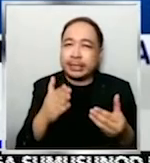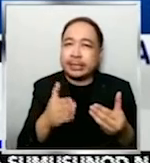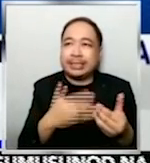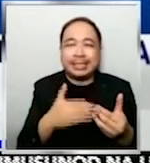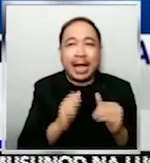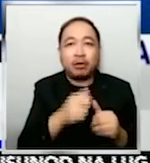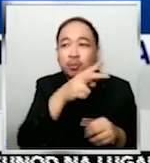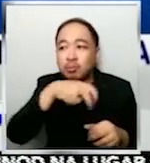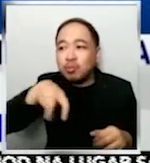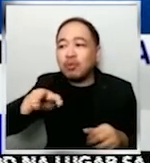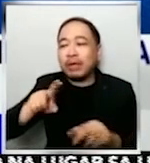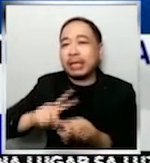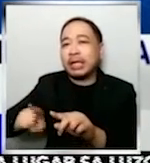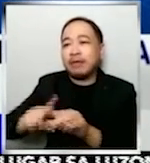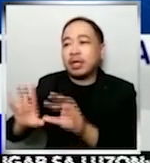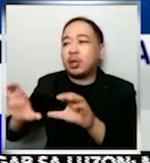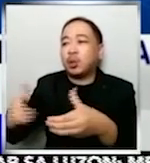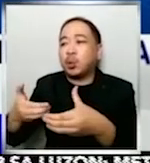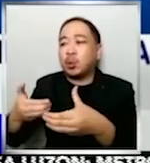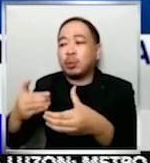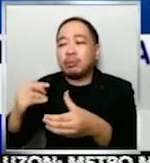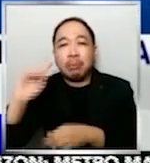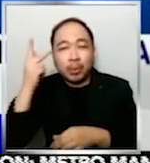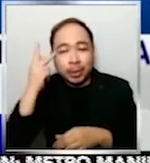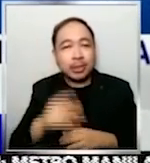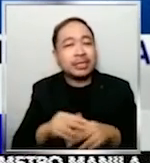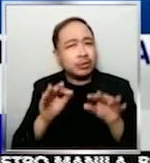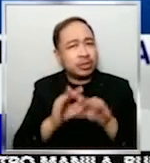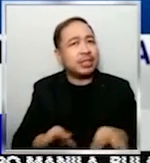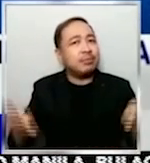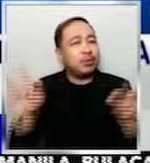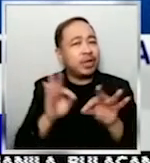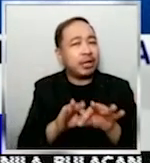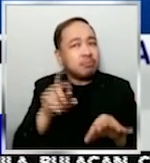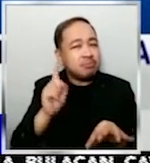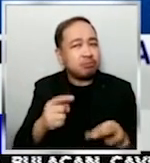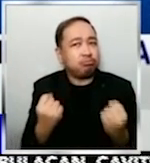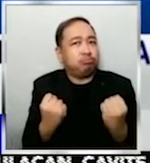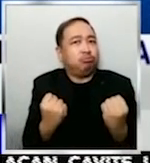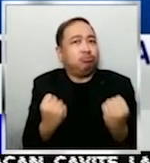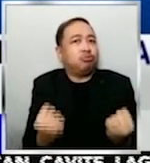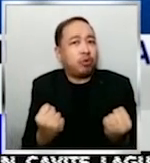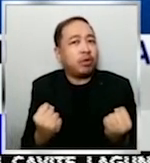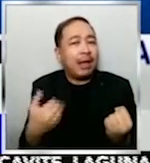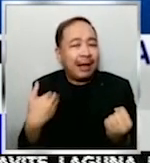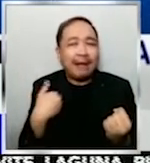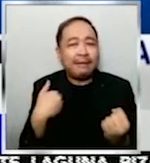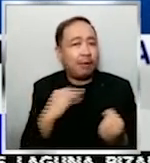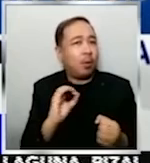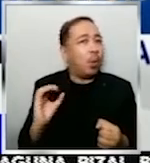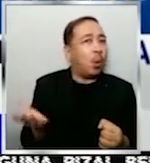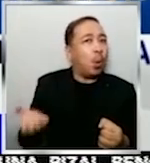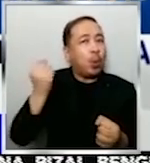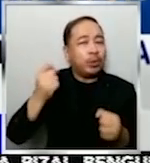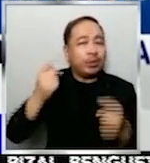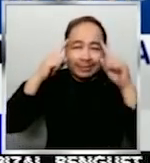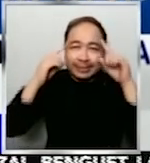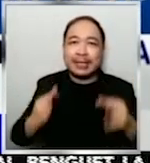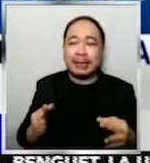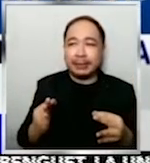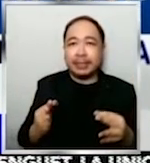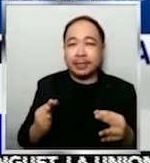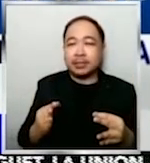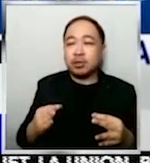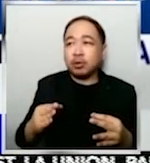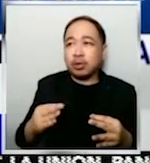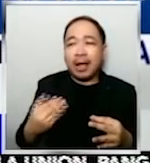Sa pinsan, prinsipyo, paninindigan, yung pagiging may isang salita. So we really need political party reform. Ibig sabihin na kung